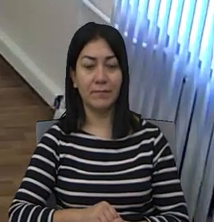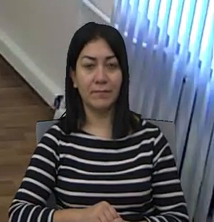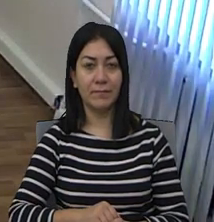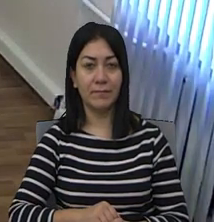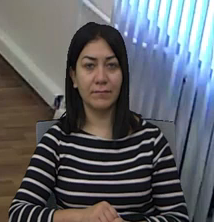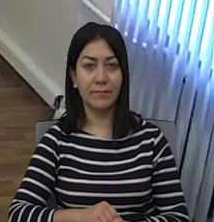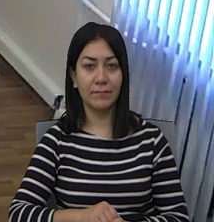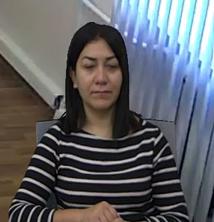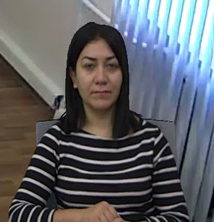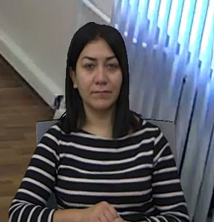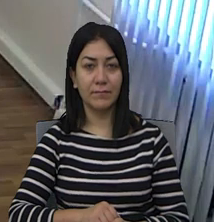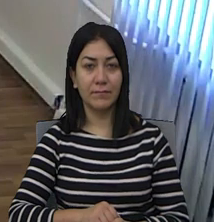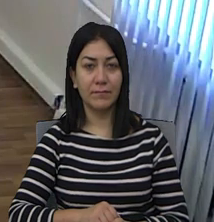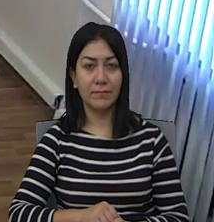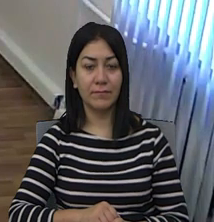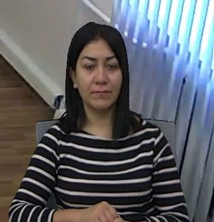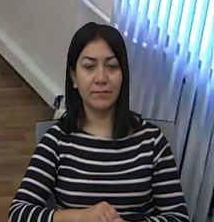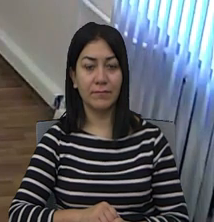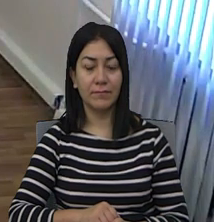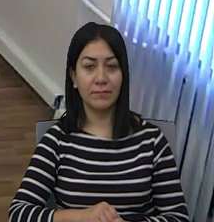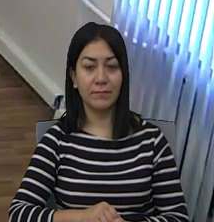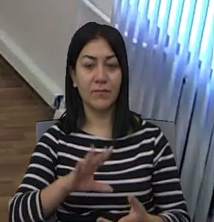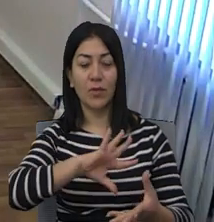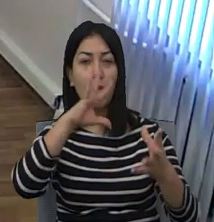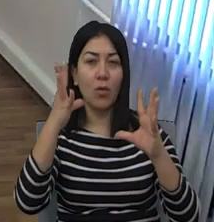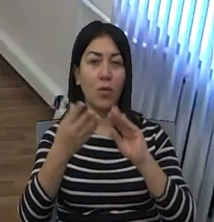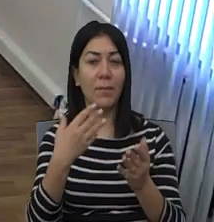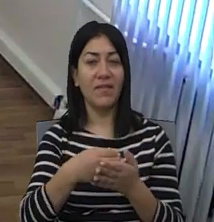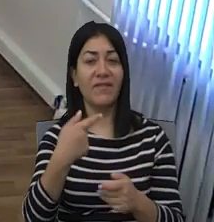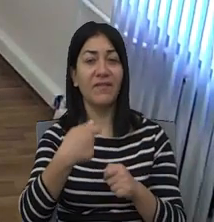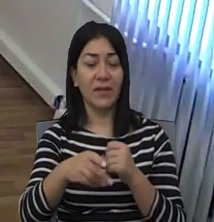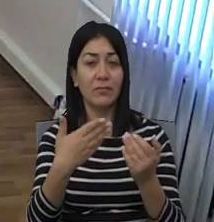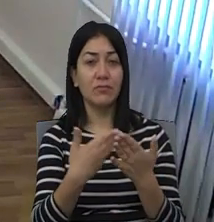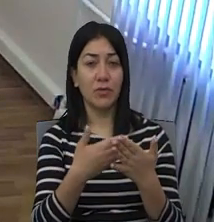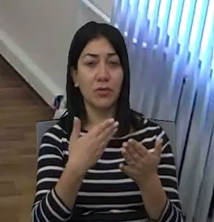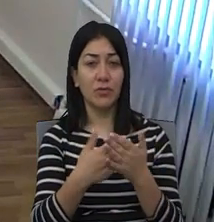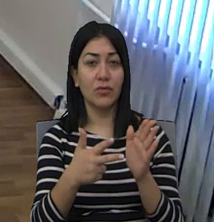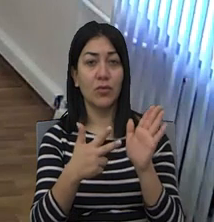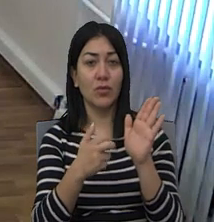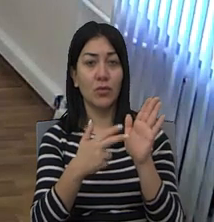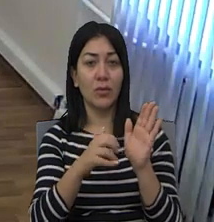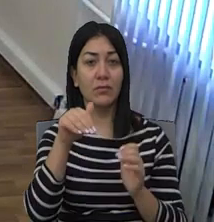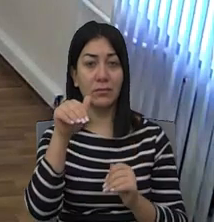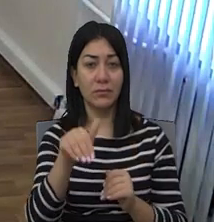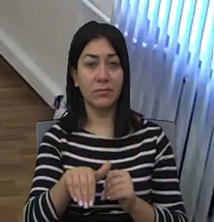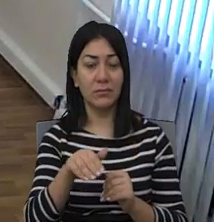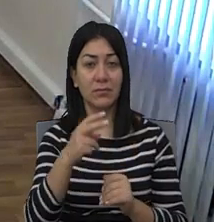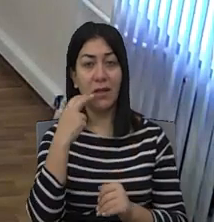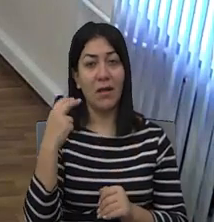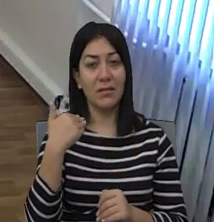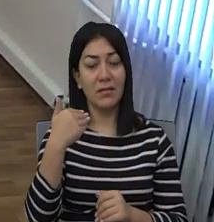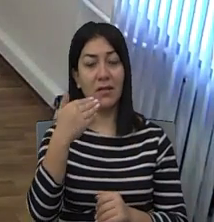$900,000, where would we work in dollars, usually more or less. Ընդհանուր ֆինանսավորումը կազմում է մոտ 800,000 բրիտանական